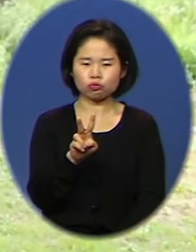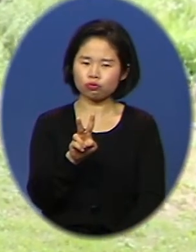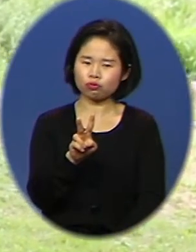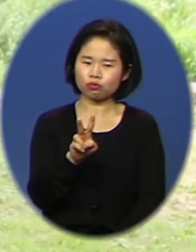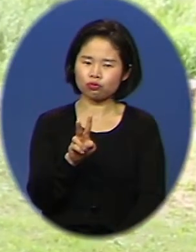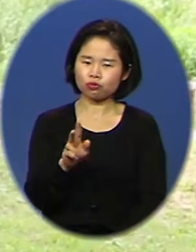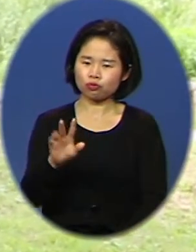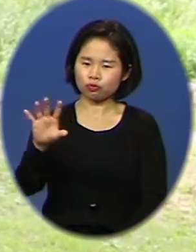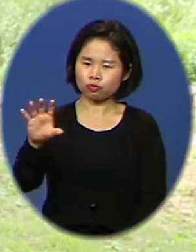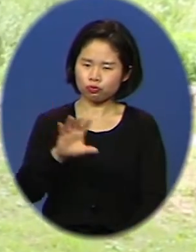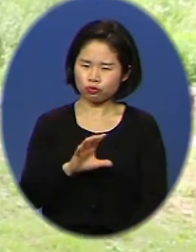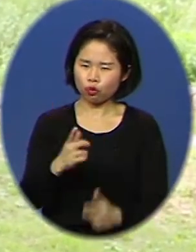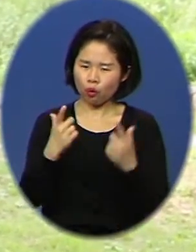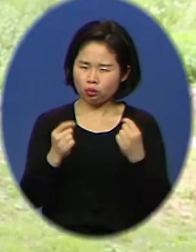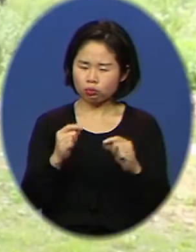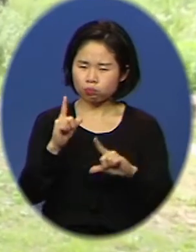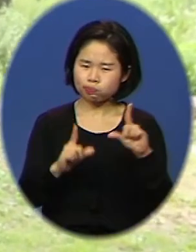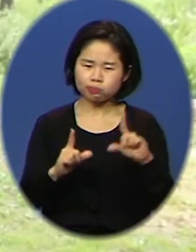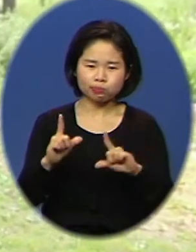똑같은 자세는